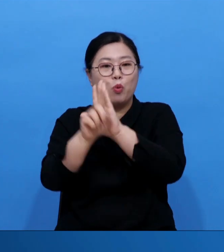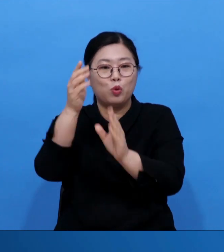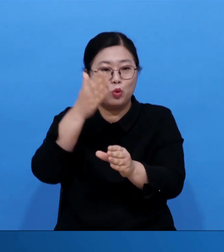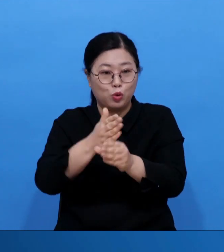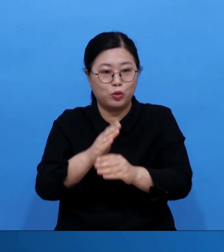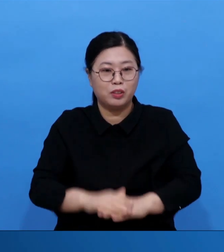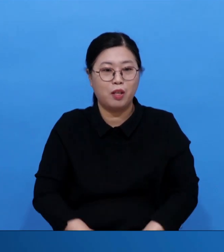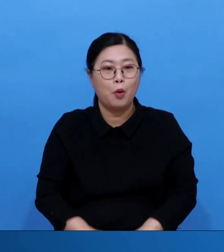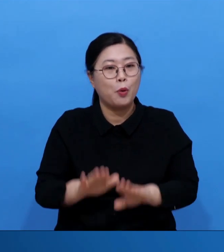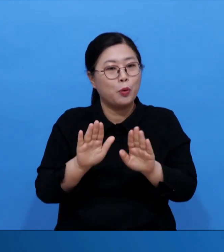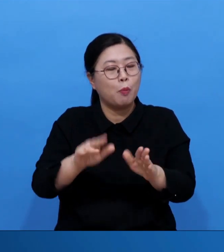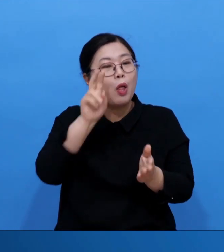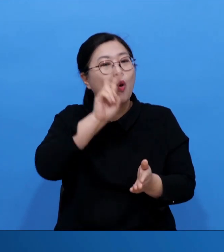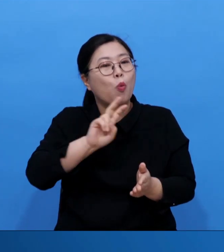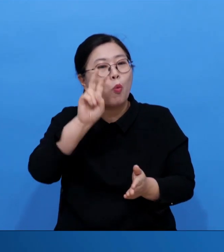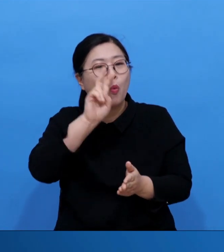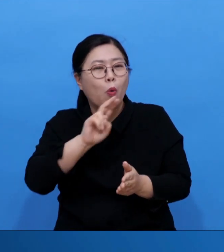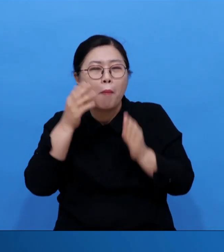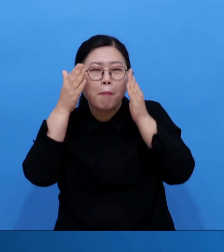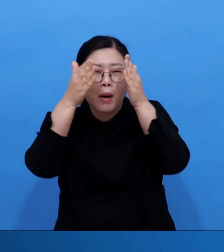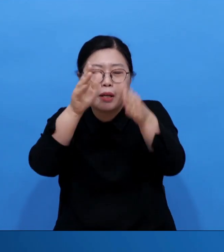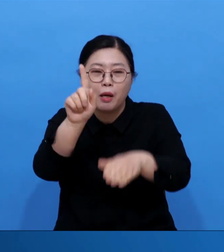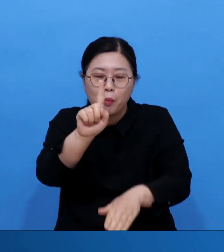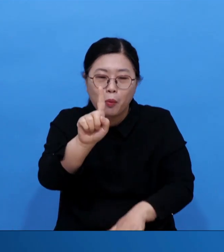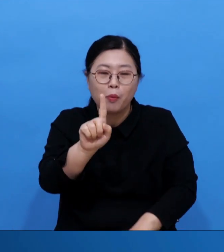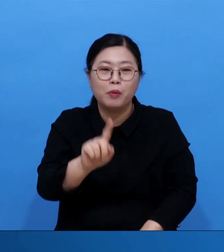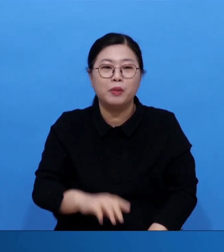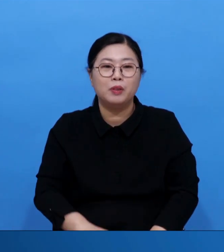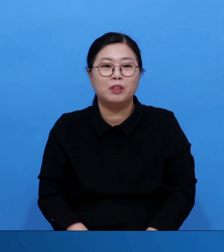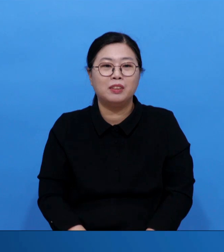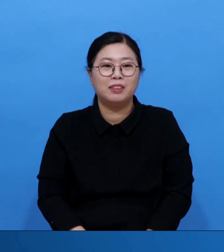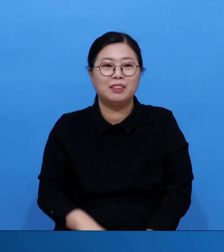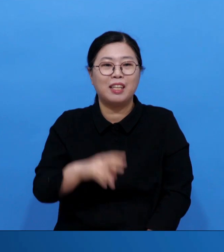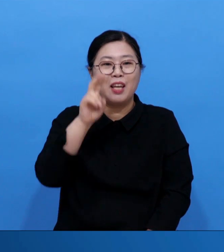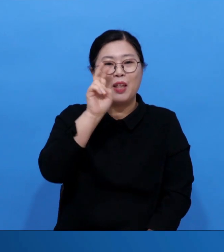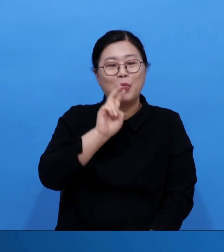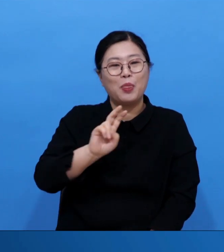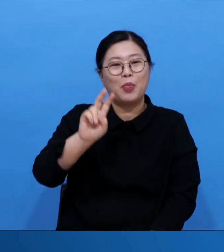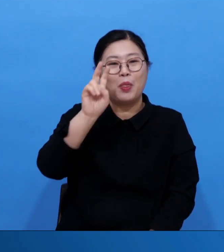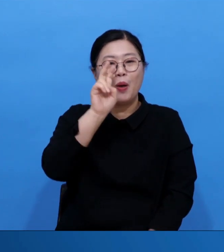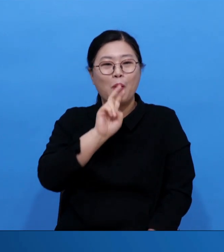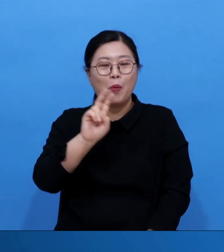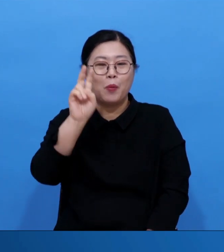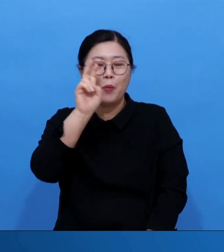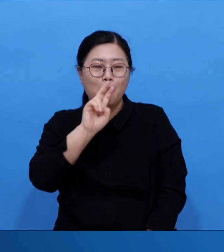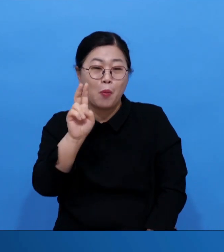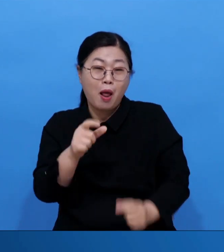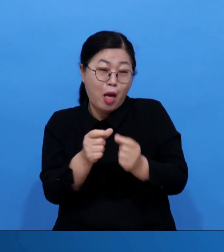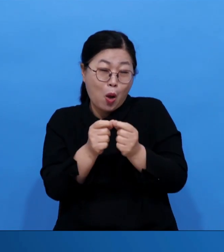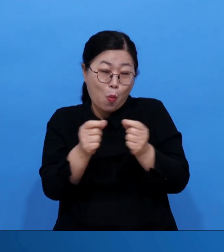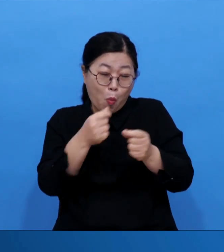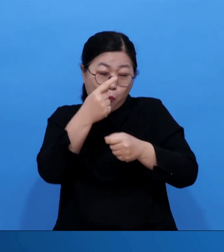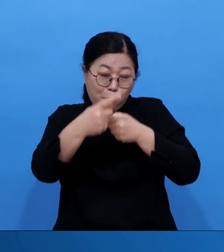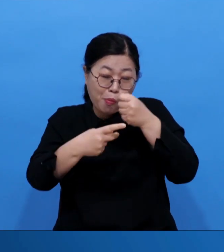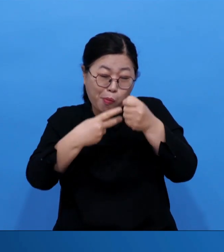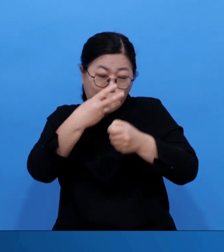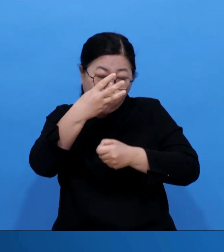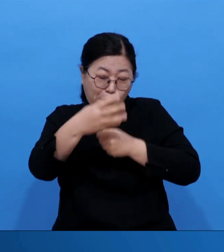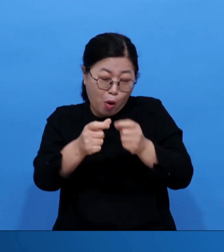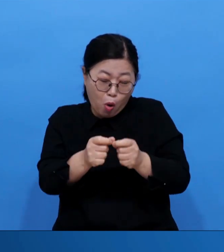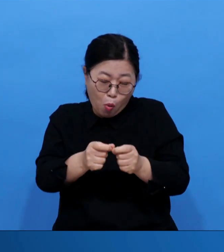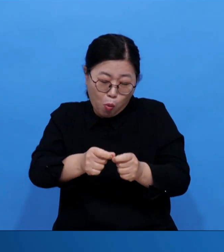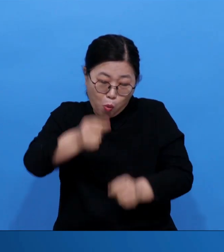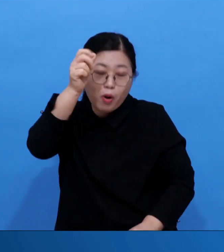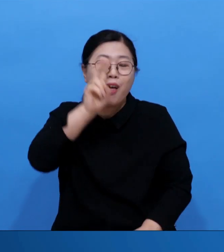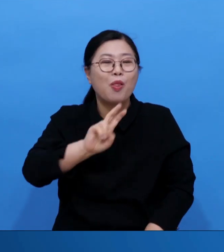어떤 방향으로 작곡을 했으면 좋겠냐. 노래가 오래 가는 사람들이 있어요. 많이 불려지는 이런 곡들이 특징이